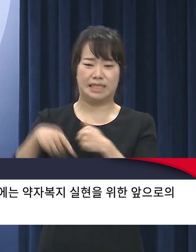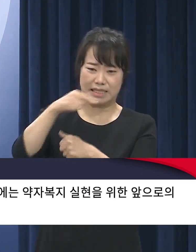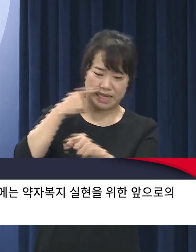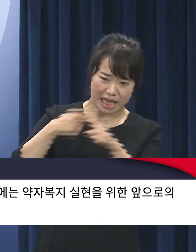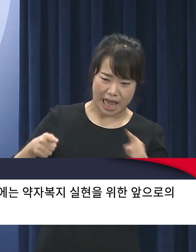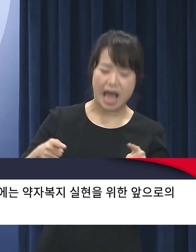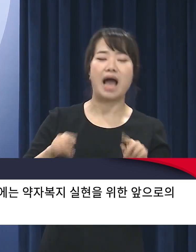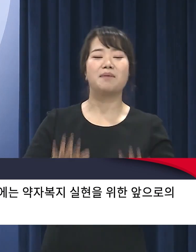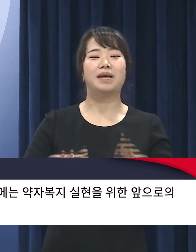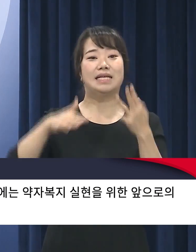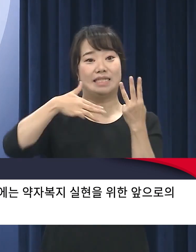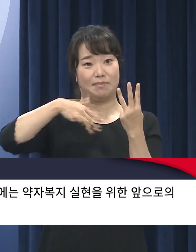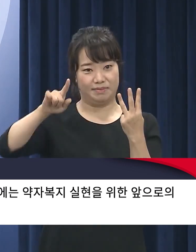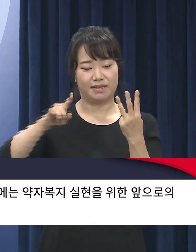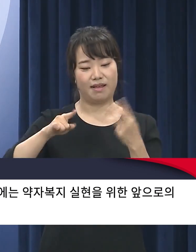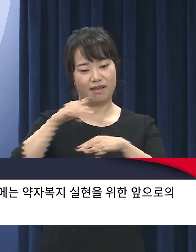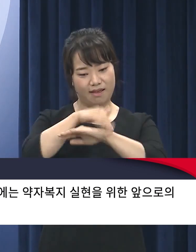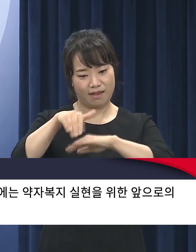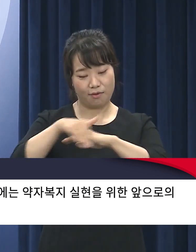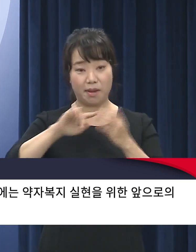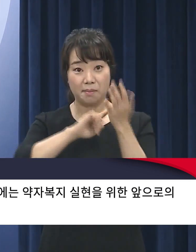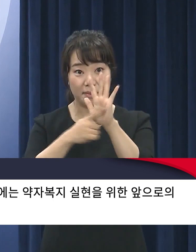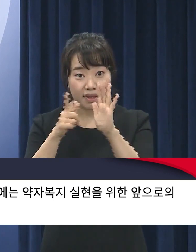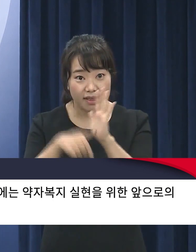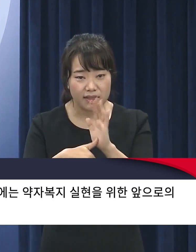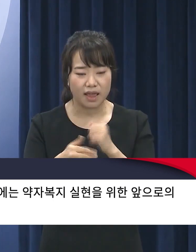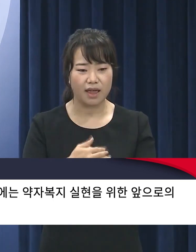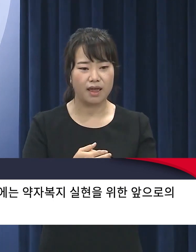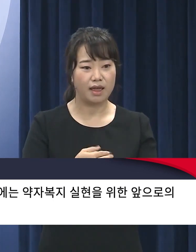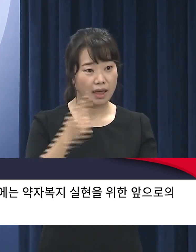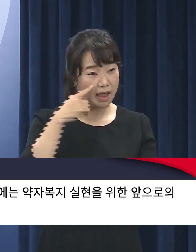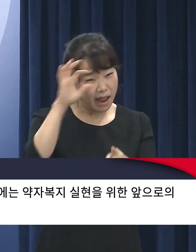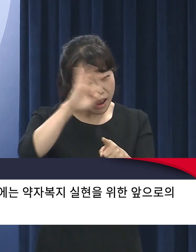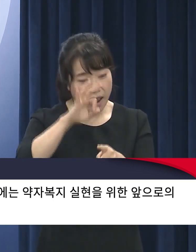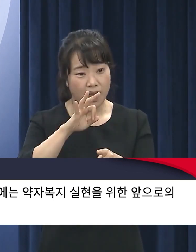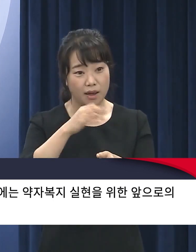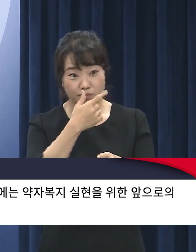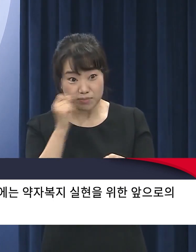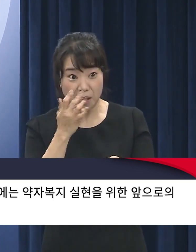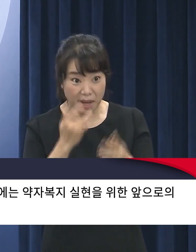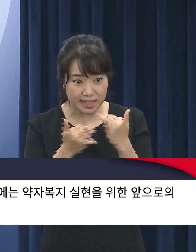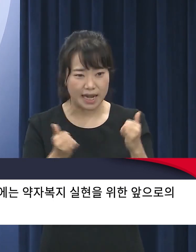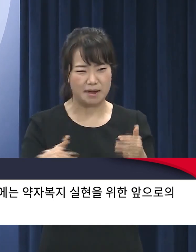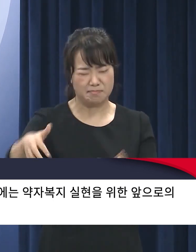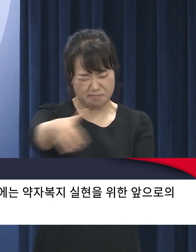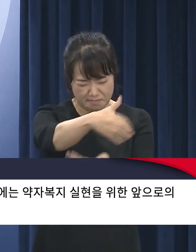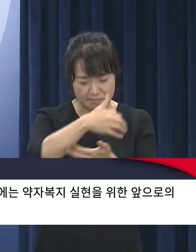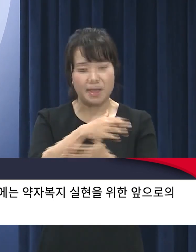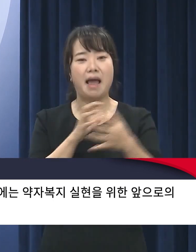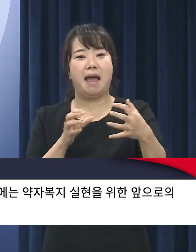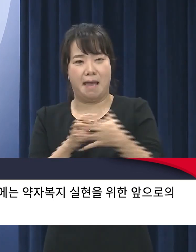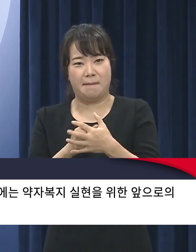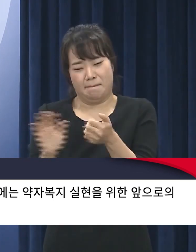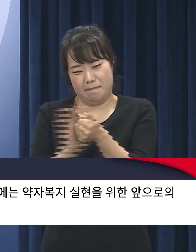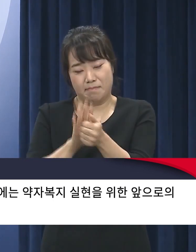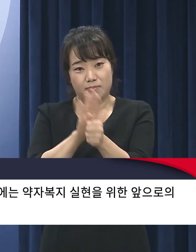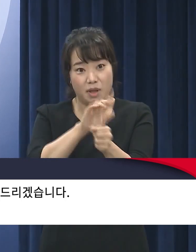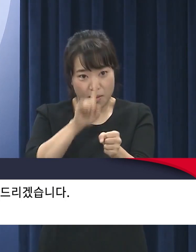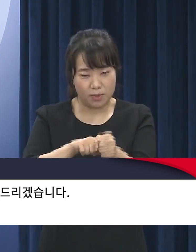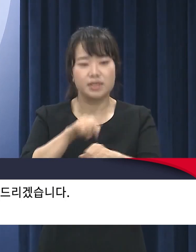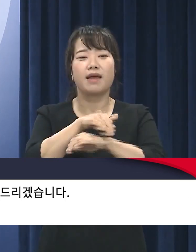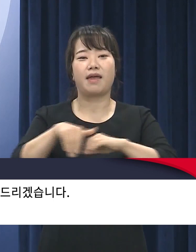배경에서 이번 제3차 기초생활보장 종합계획에는 약자복지 실현을 위한 앞으로의 3년간의 제도 개선